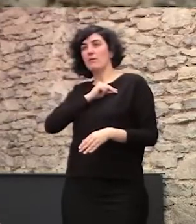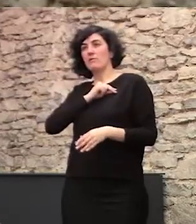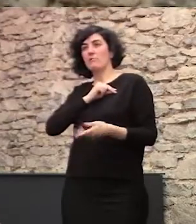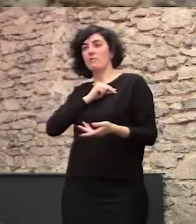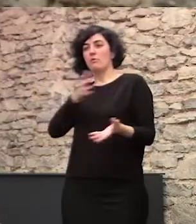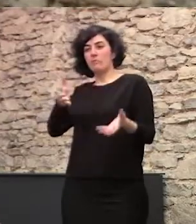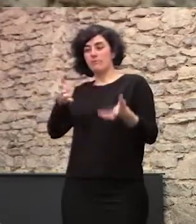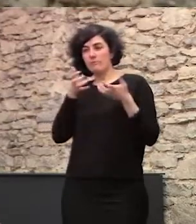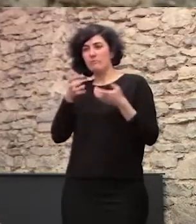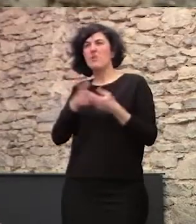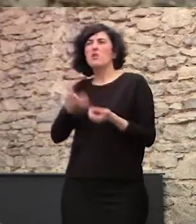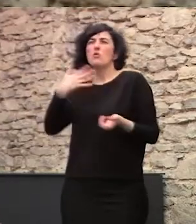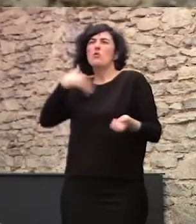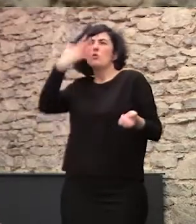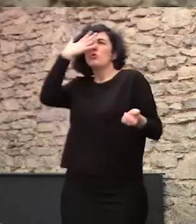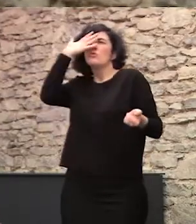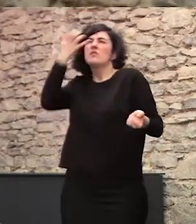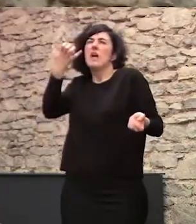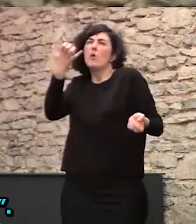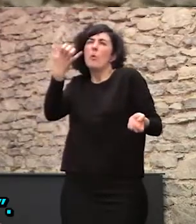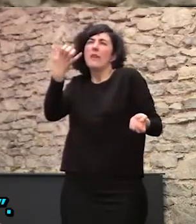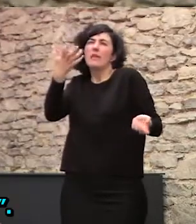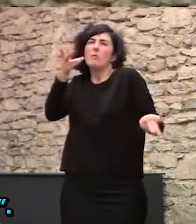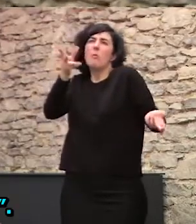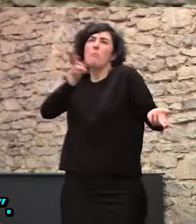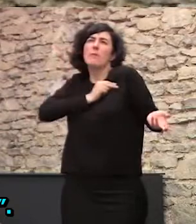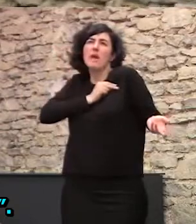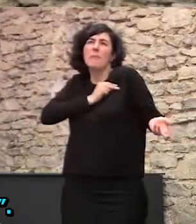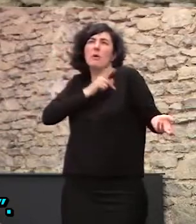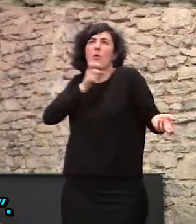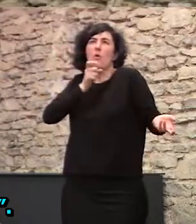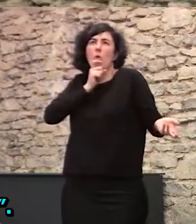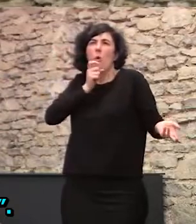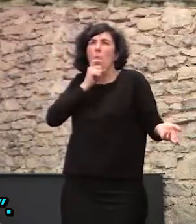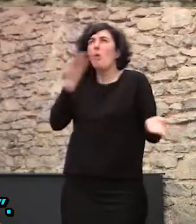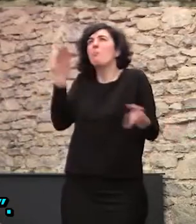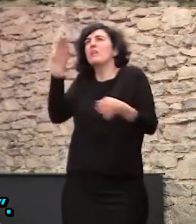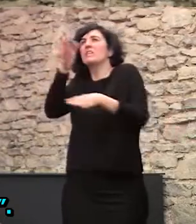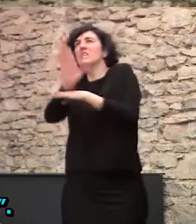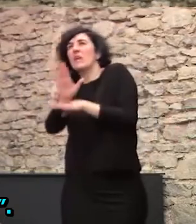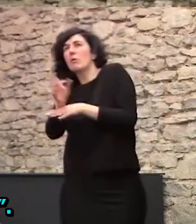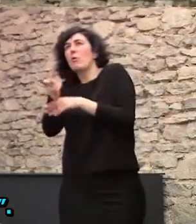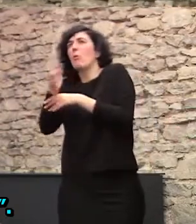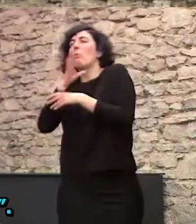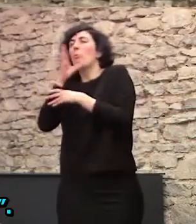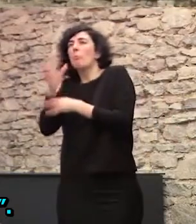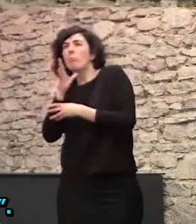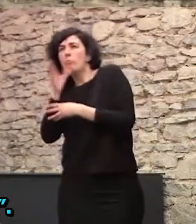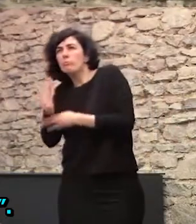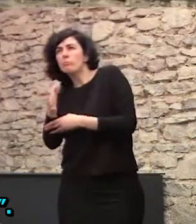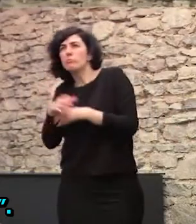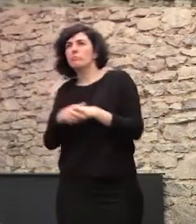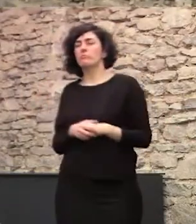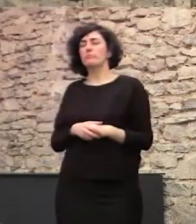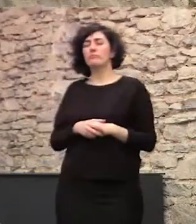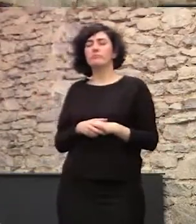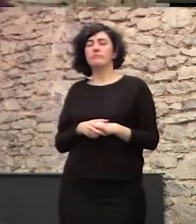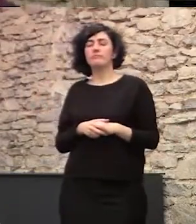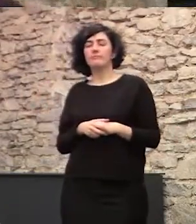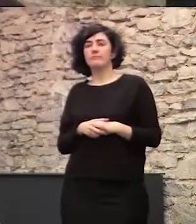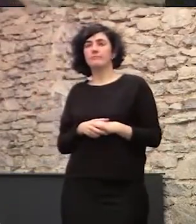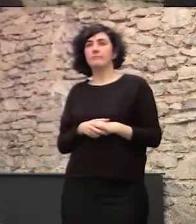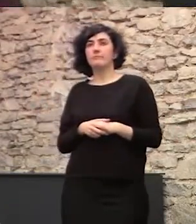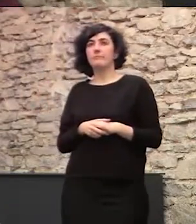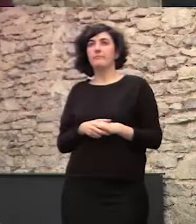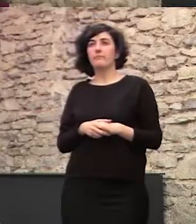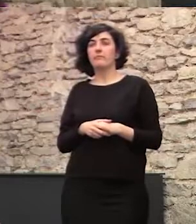gauratzen duzu, nola arrazin zen aventura hori, zer gatik erabakin zenuen, bueno, igartza aurkeztuko nire proiektua.